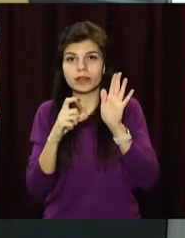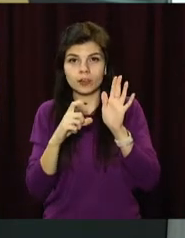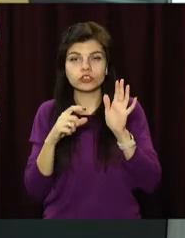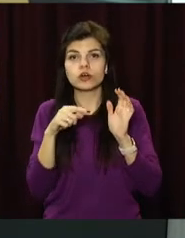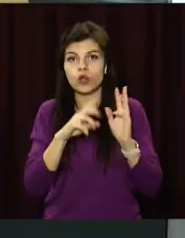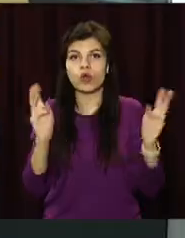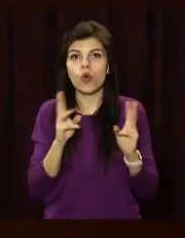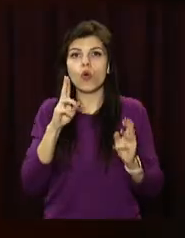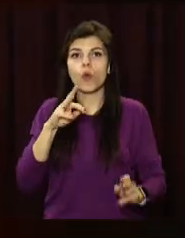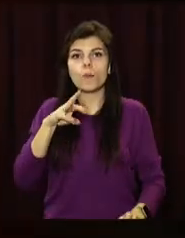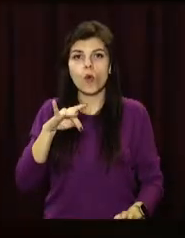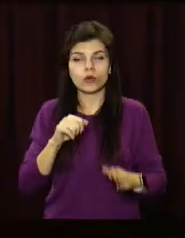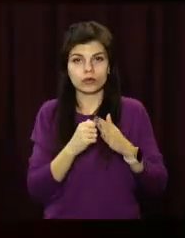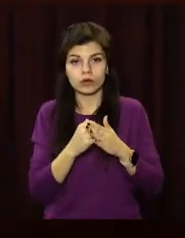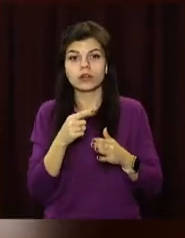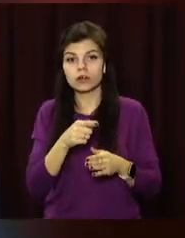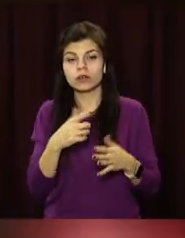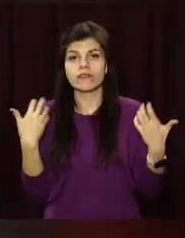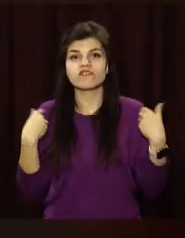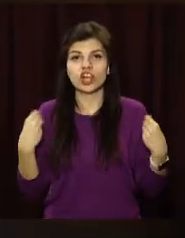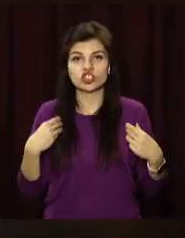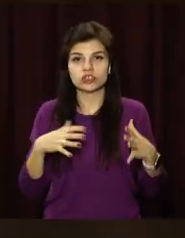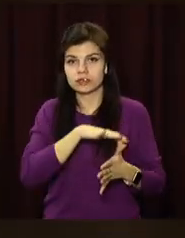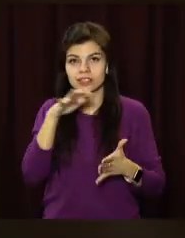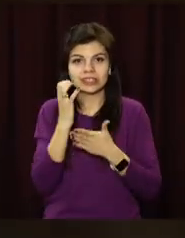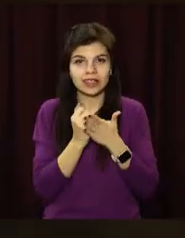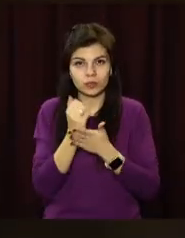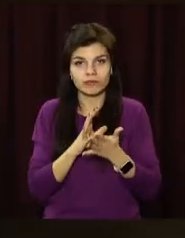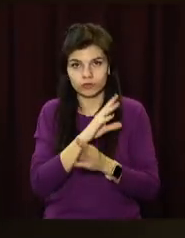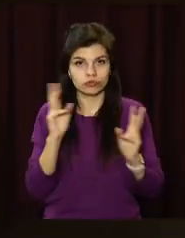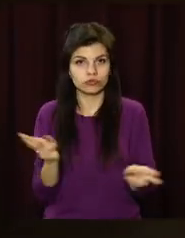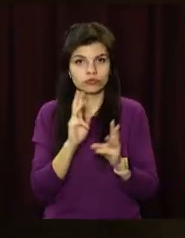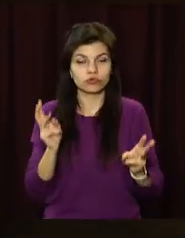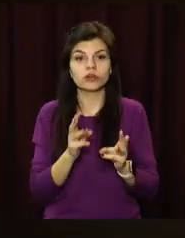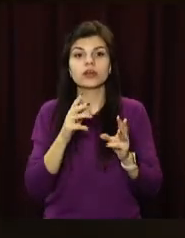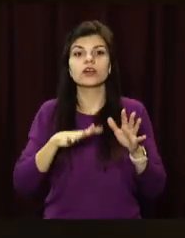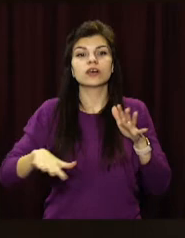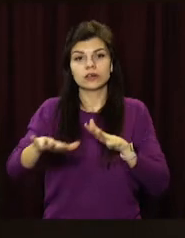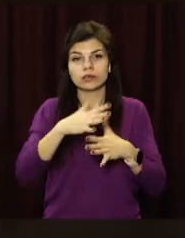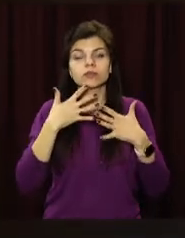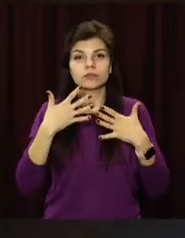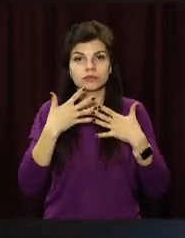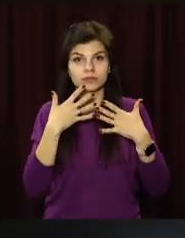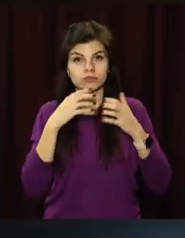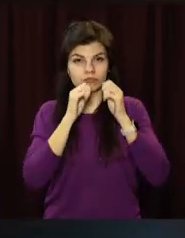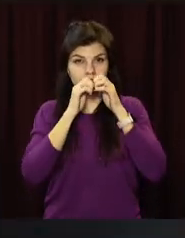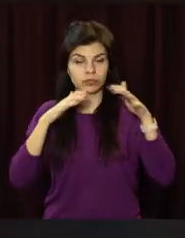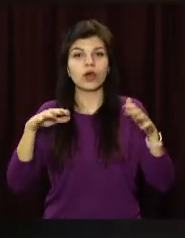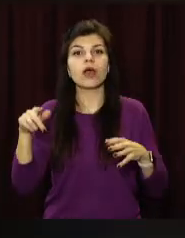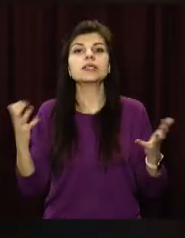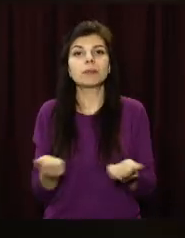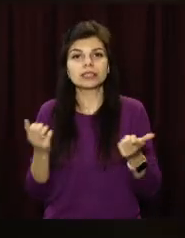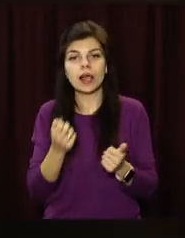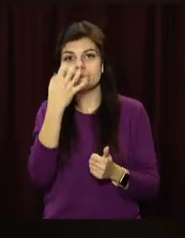загорілася комора. Вогонь знищив речі, що знаходились всередині. Із задимлених приміщень верхніх поверхів рятувальники